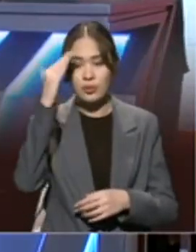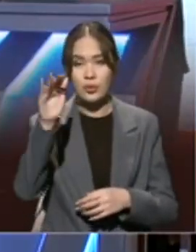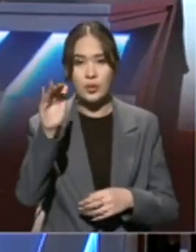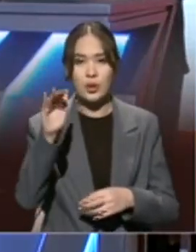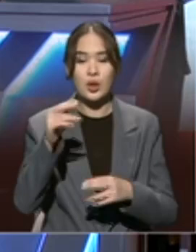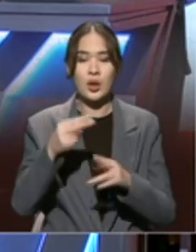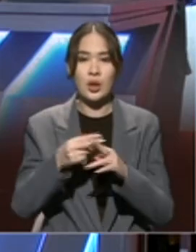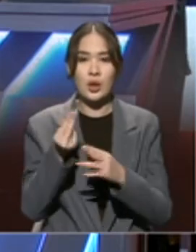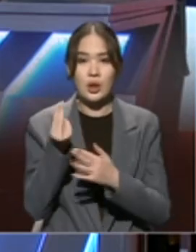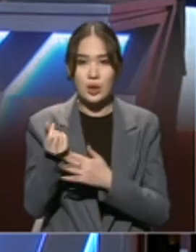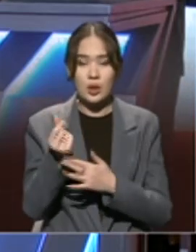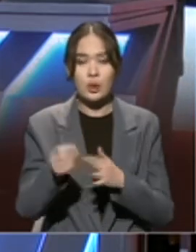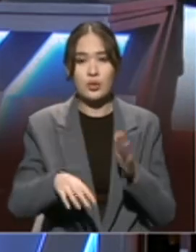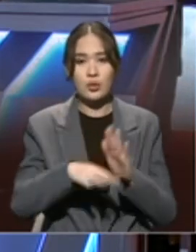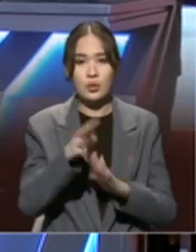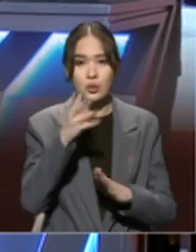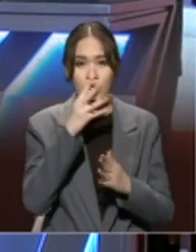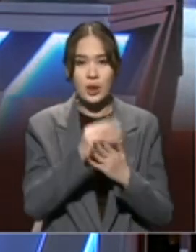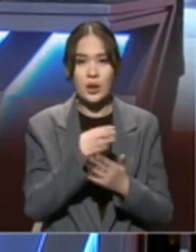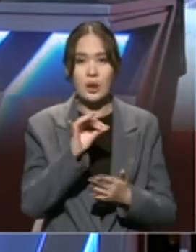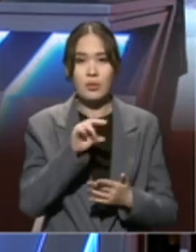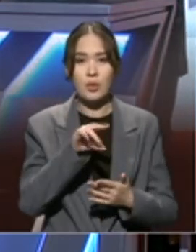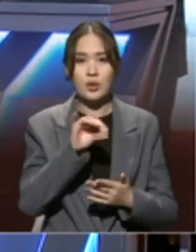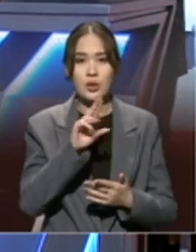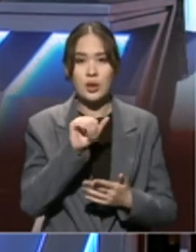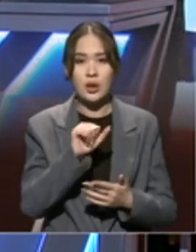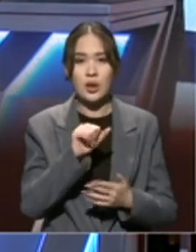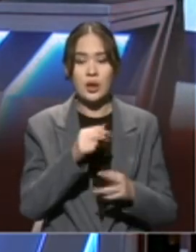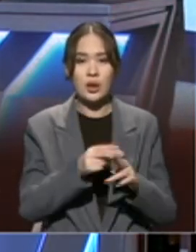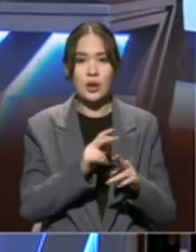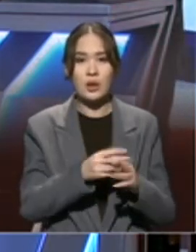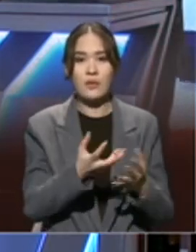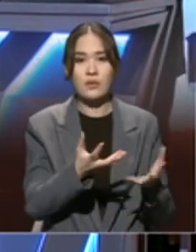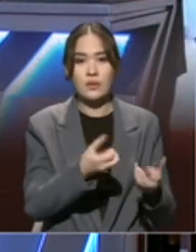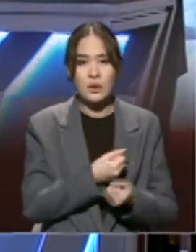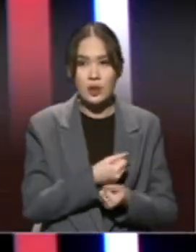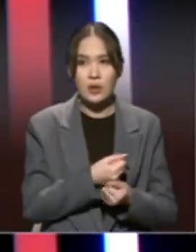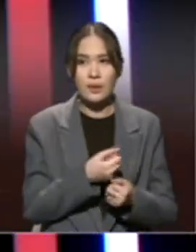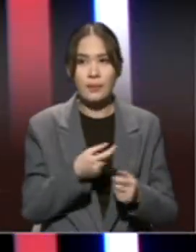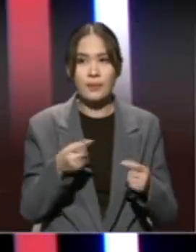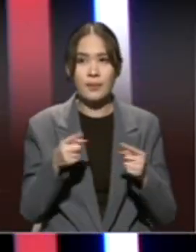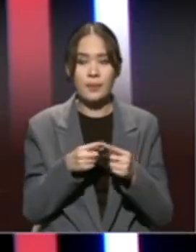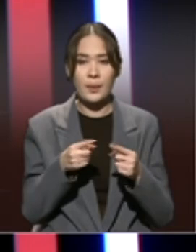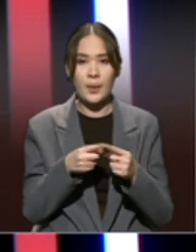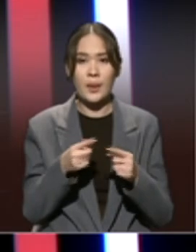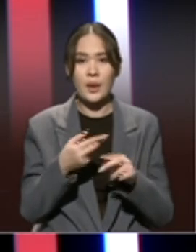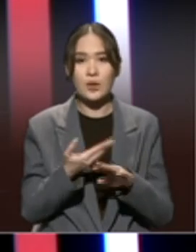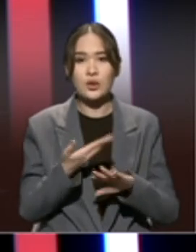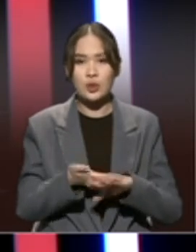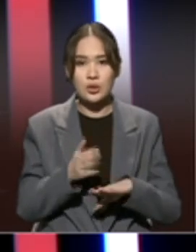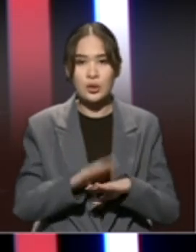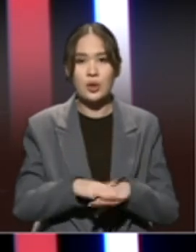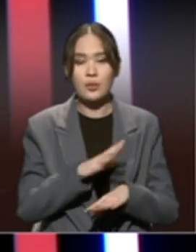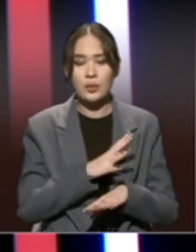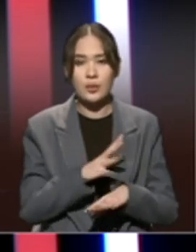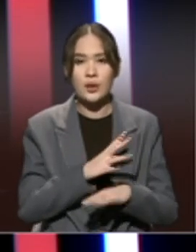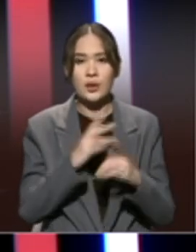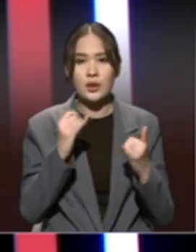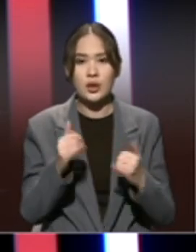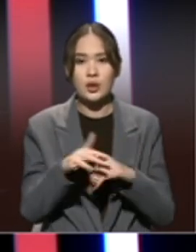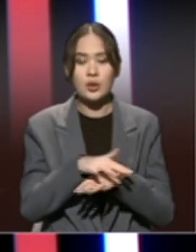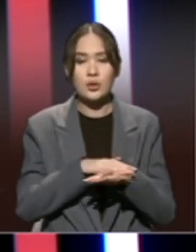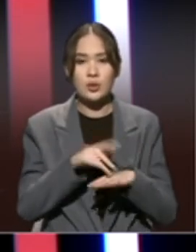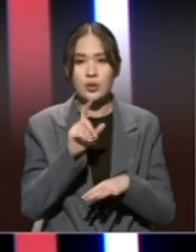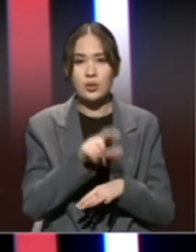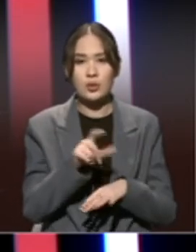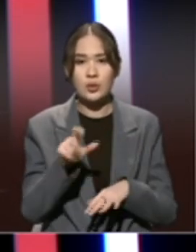ипотекам төлегенім артық деп көбісі өзі сынды, былай айтқанда үмітін үзді. Пәтер жалдаудың ықпалы әсер етіп жатыр ғой баспана нарығына, иә. Біз енді бағана айттық